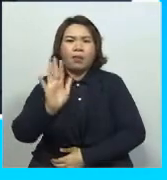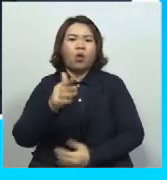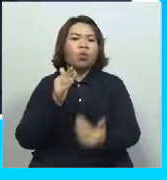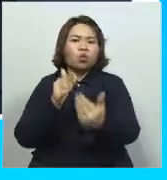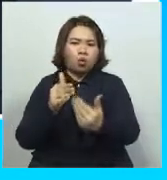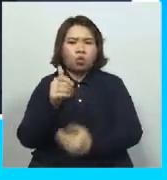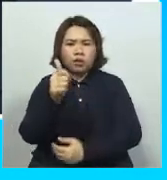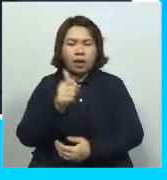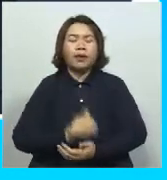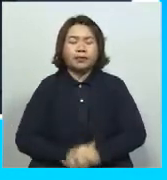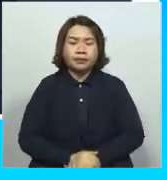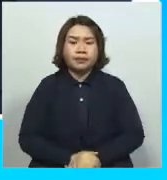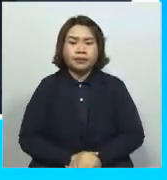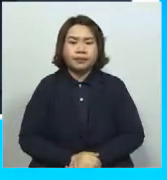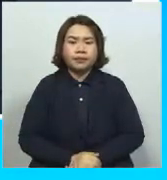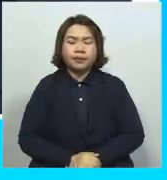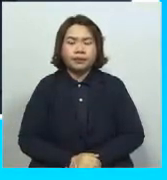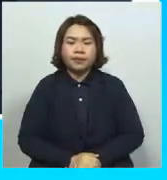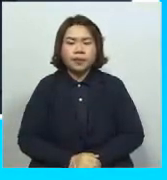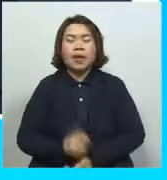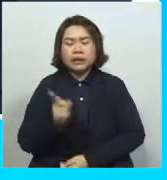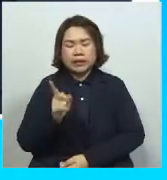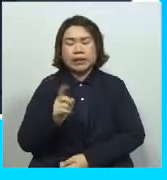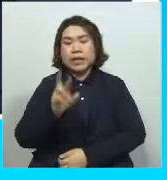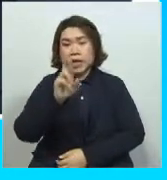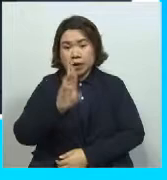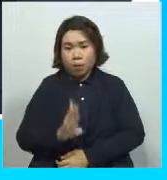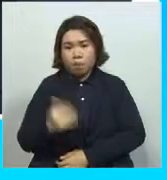ได้ก็คือลงในระบบเนี้ยระบบนี้เป็นระบบการ